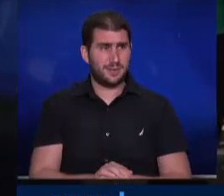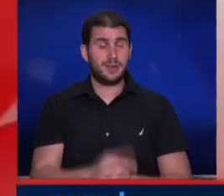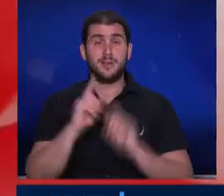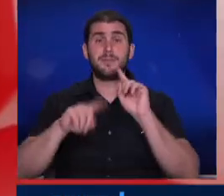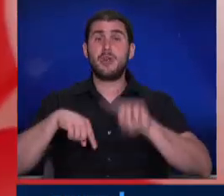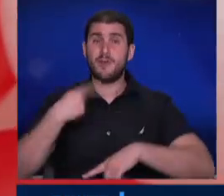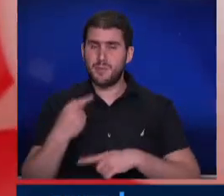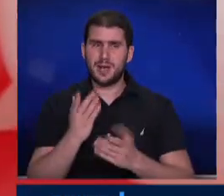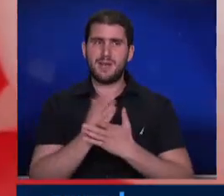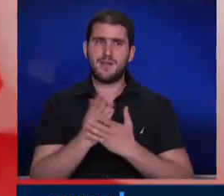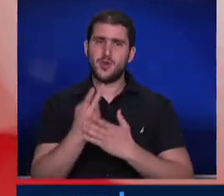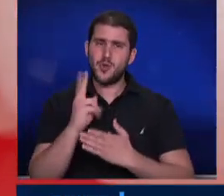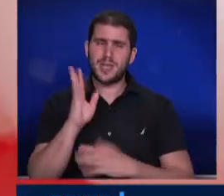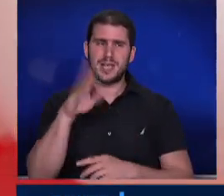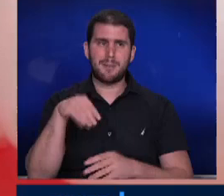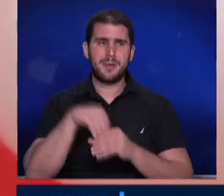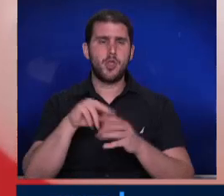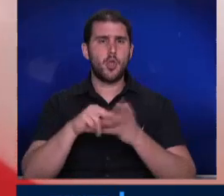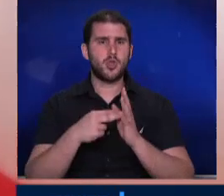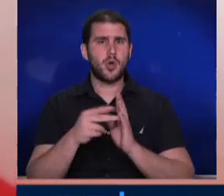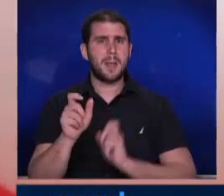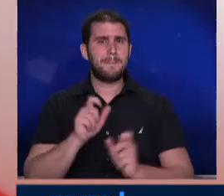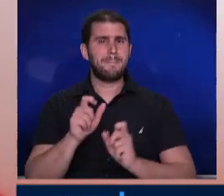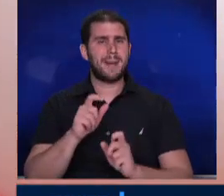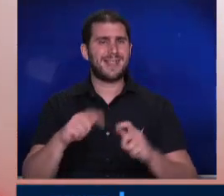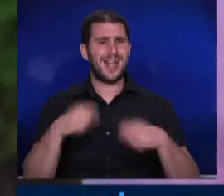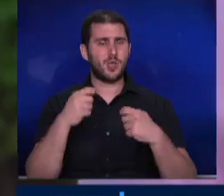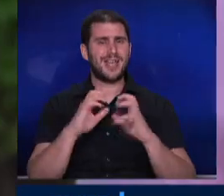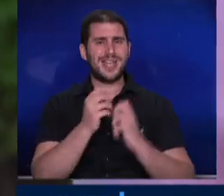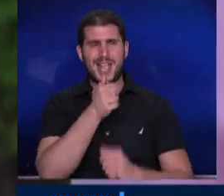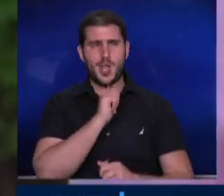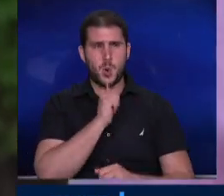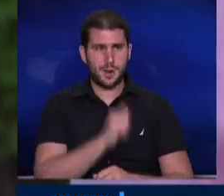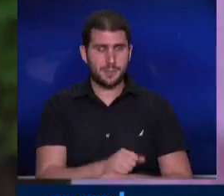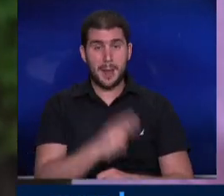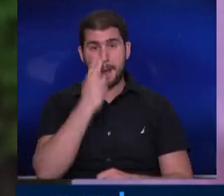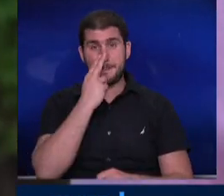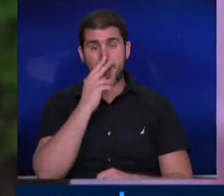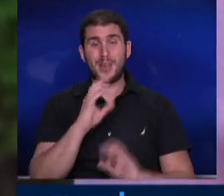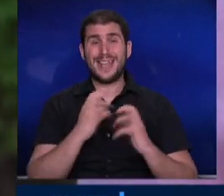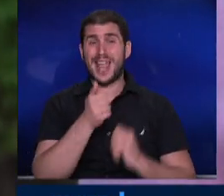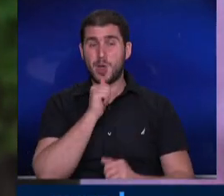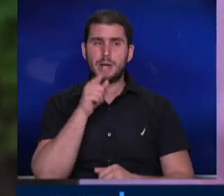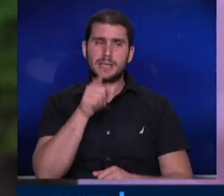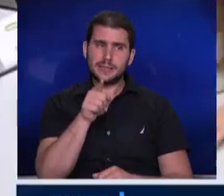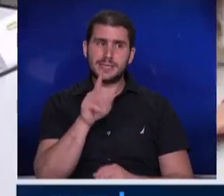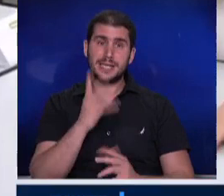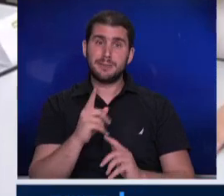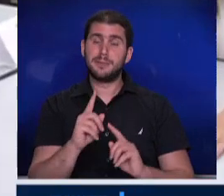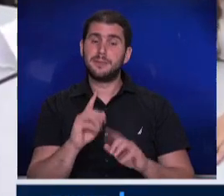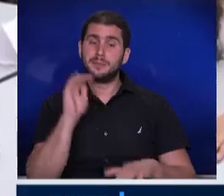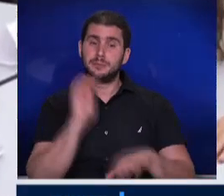הבא תהיה האצה גם בתוכניות מגן חינוך והכיתה הירוקה. פיילוט הכיתה הירוקה זה במידה ומתגלה